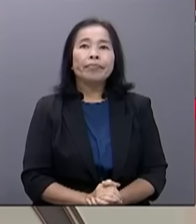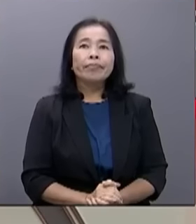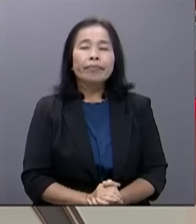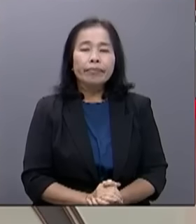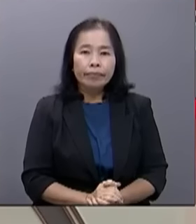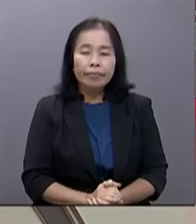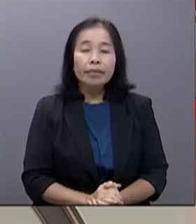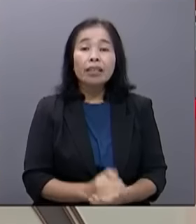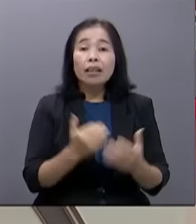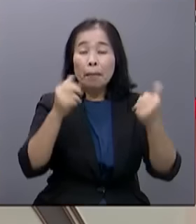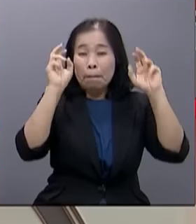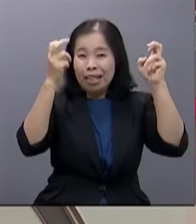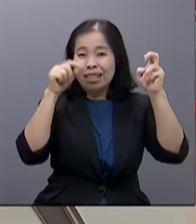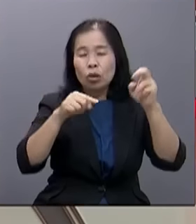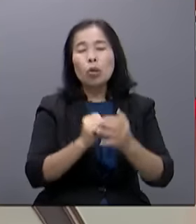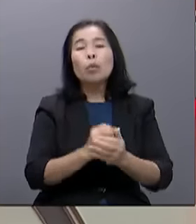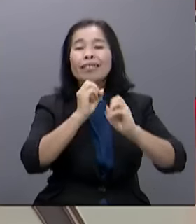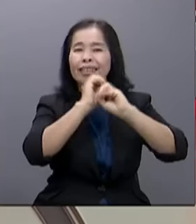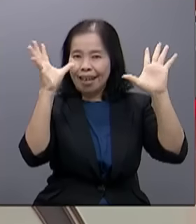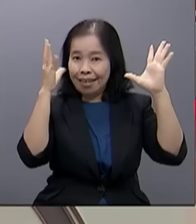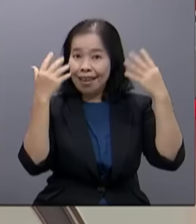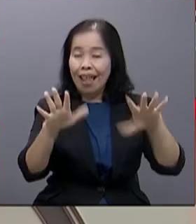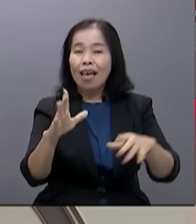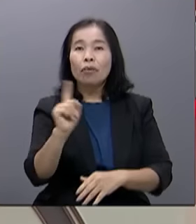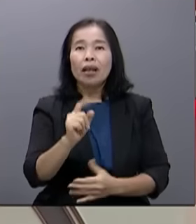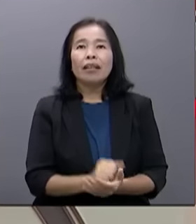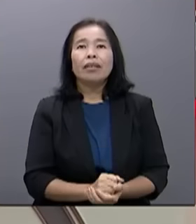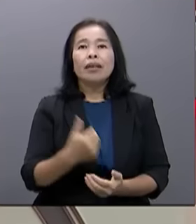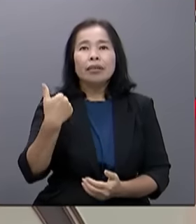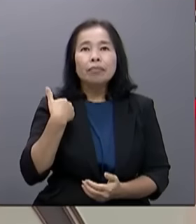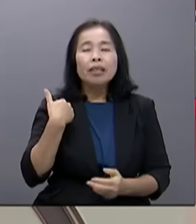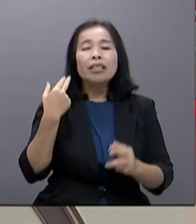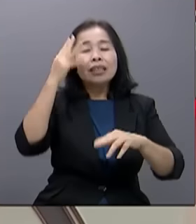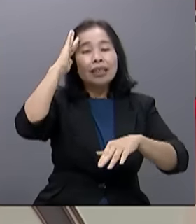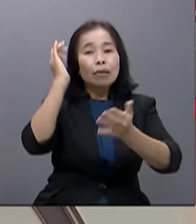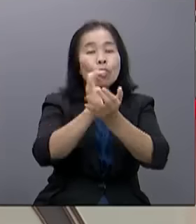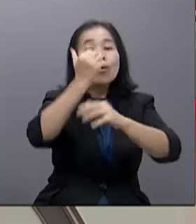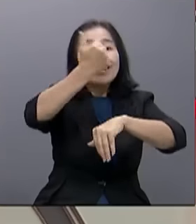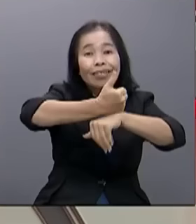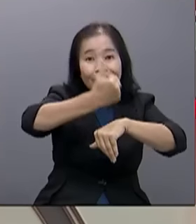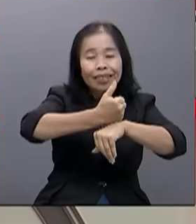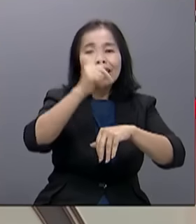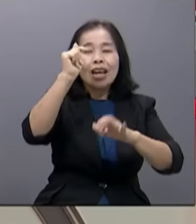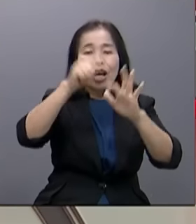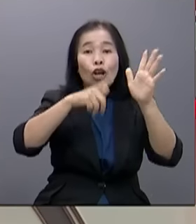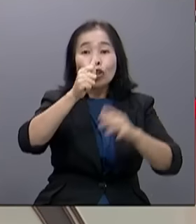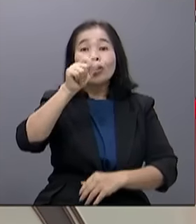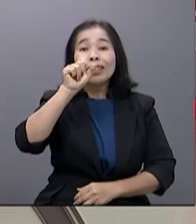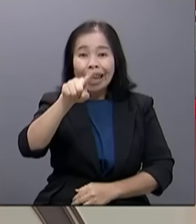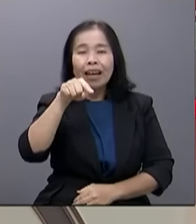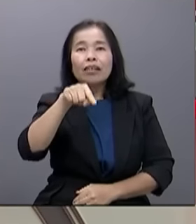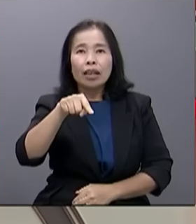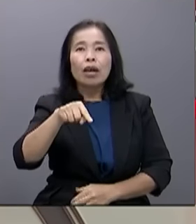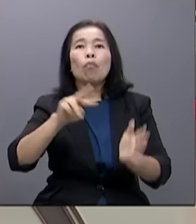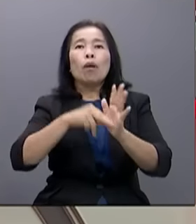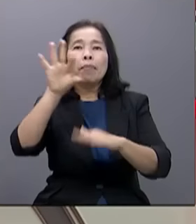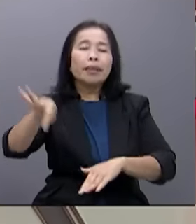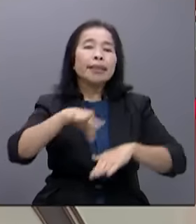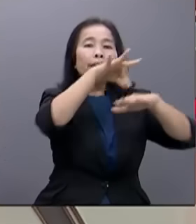ค่ะซึ่งเรื่องนี้ก็ค่อนข้างที่จะชัดเจนจากผลสอบนะคะว่าพลตำรวจเอกต่อศักดิ์สุวิมลนั้นก็มีคำสั่งก็คือว่าให้กลับไปที่ตร.